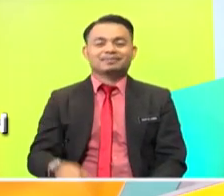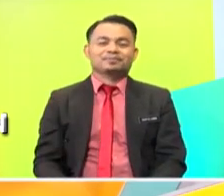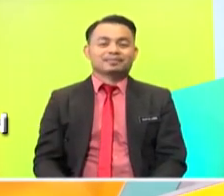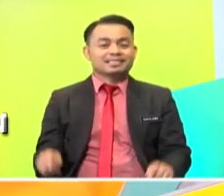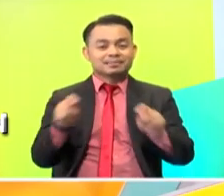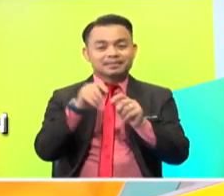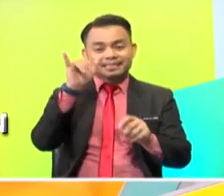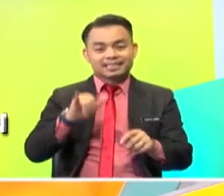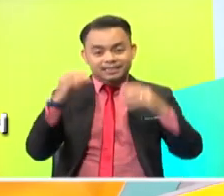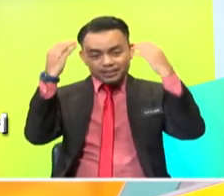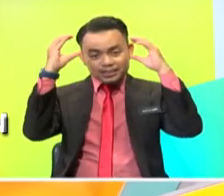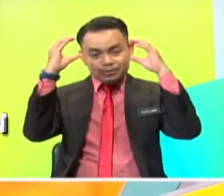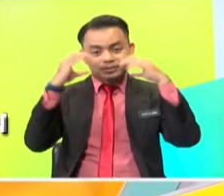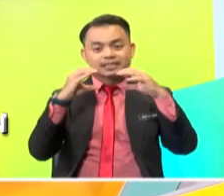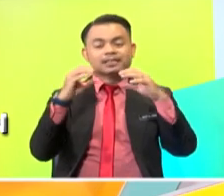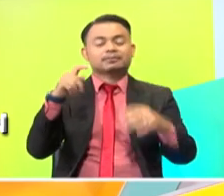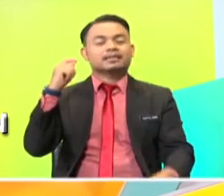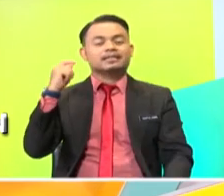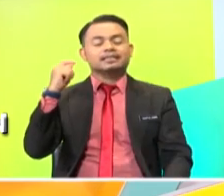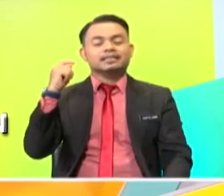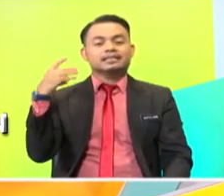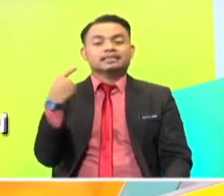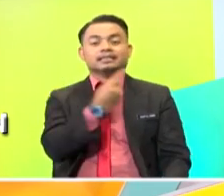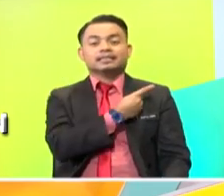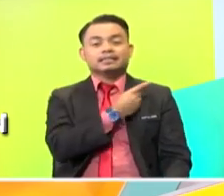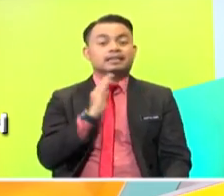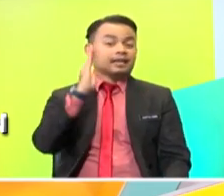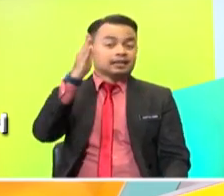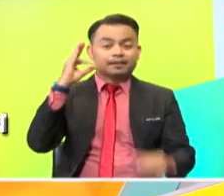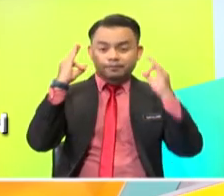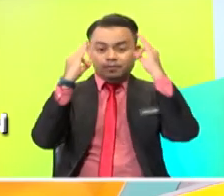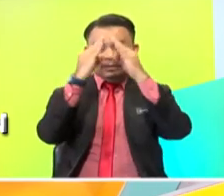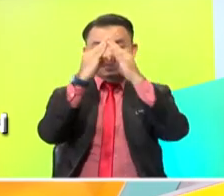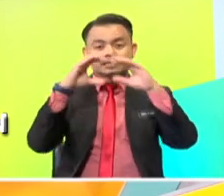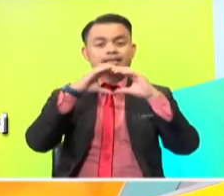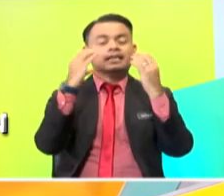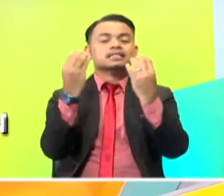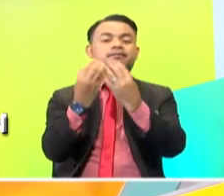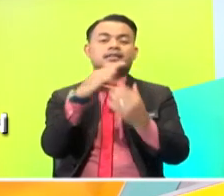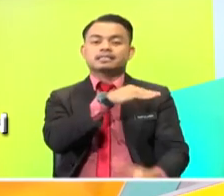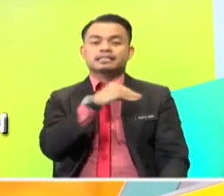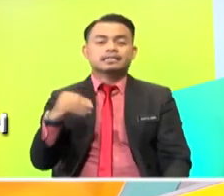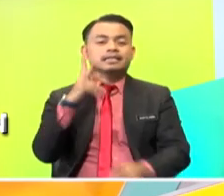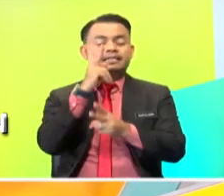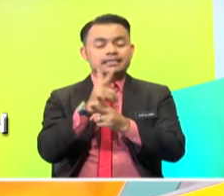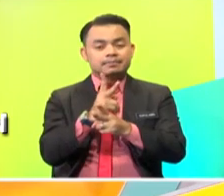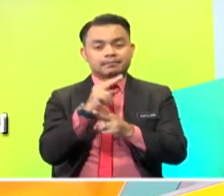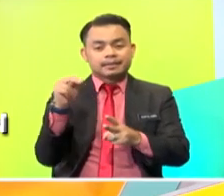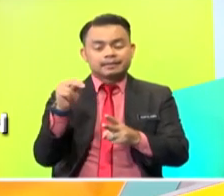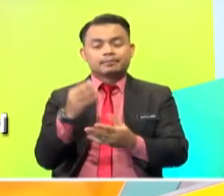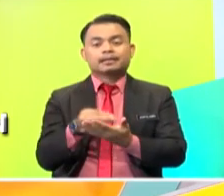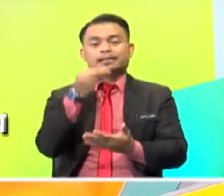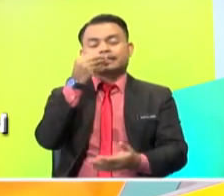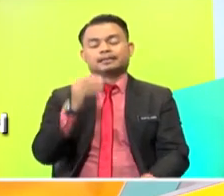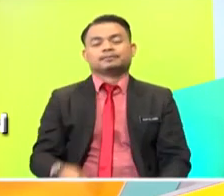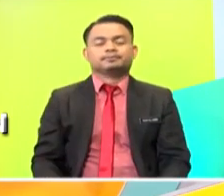Nurhan sebutkan tadi kita akan fokus kepada klasifikasi dan juga penyimpanan bahan makanan jadi ada di